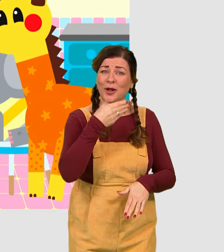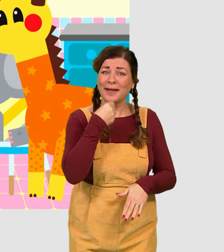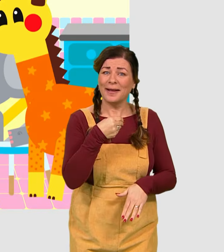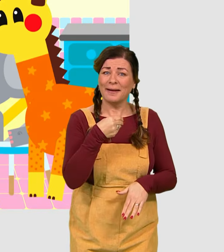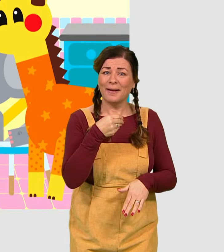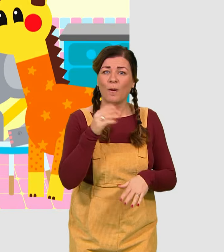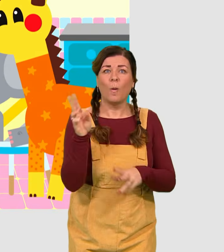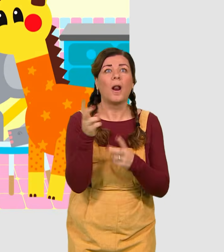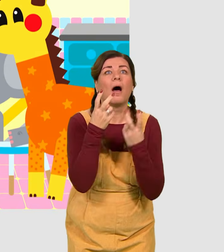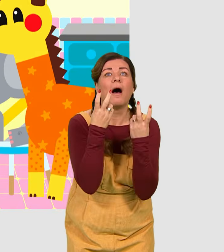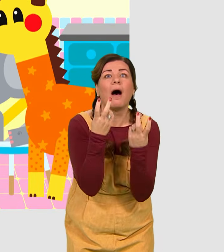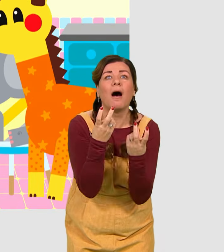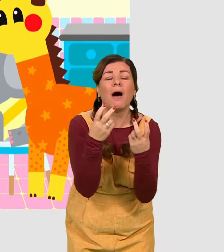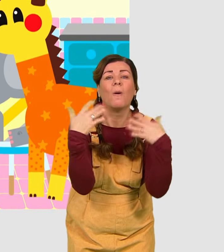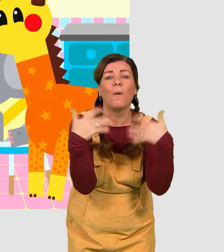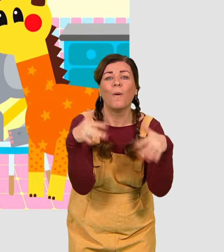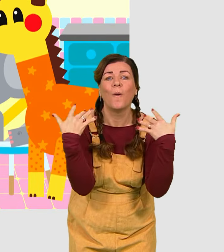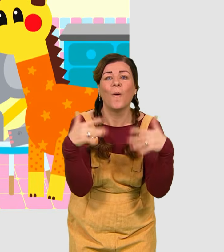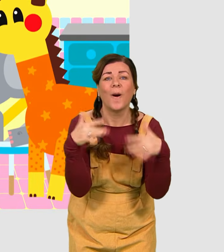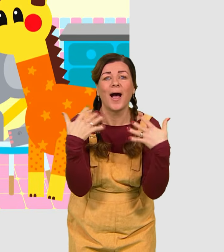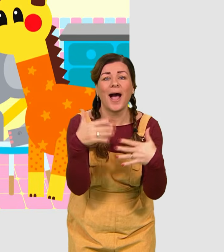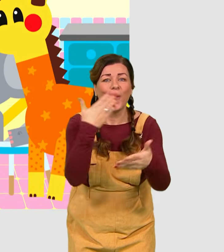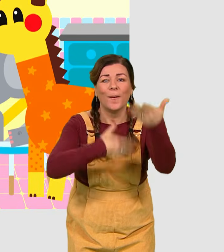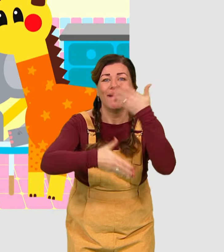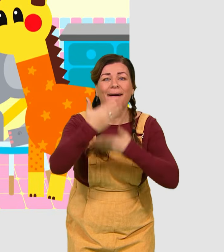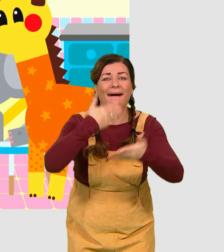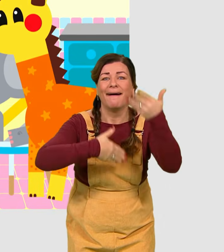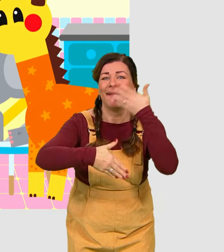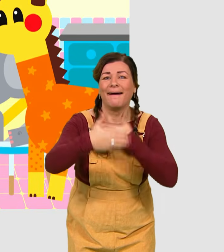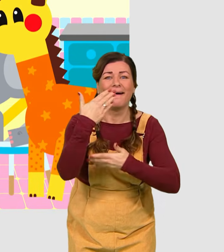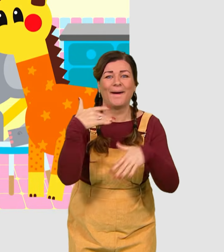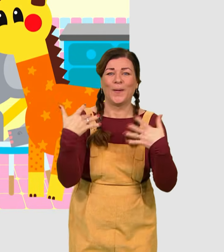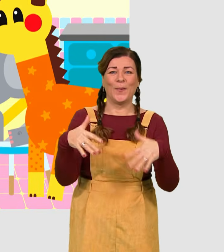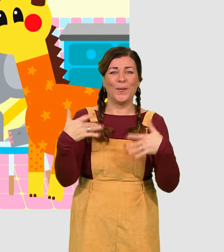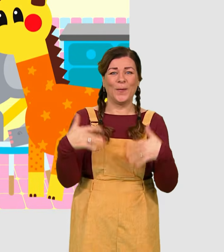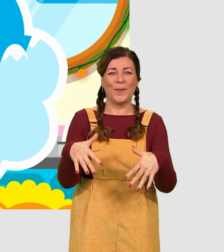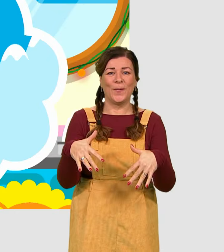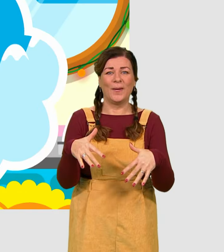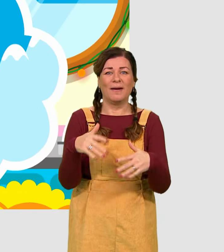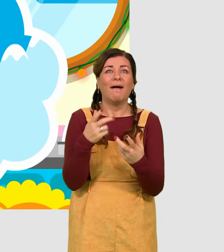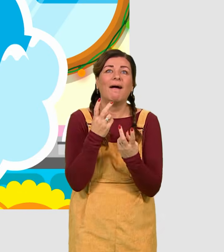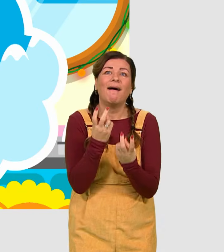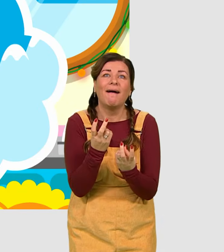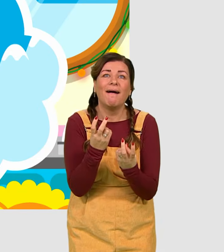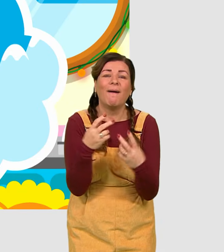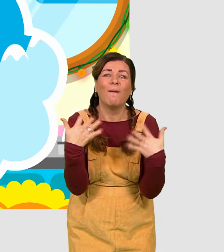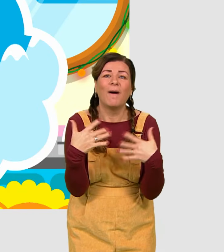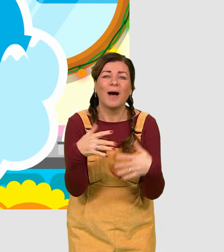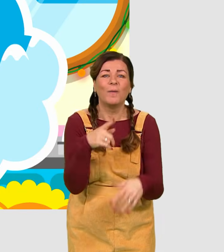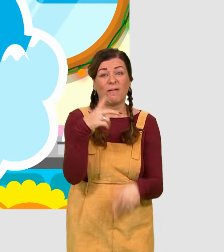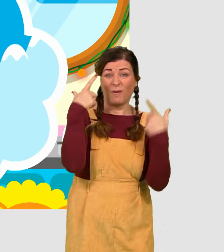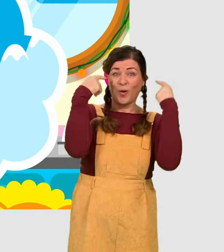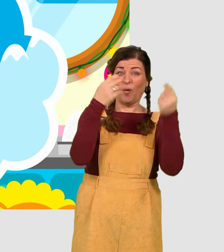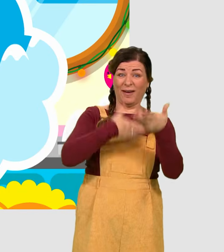pawb yn grwn fel soseri wrth i triog ddweud y stori anhygoel. Sdim rhaid i ti fynd i'r